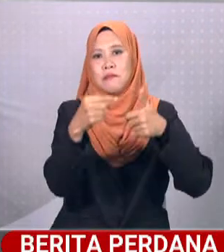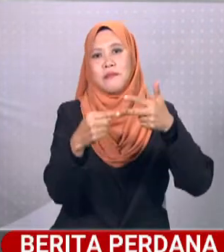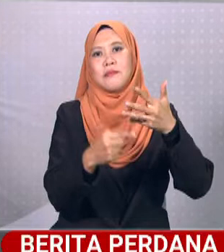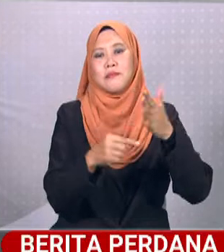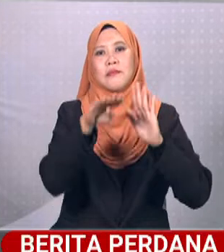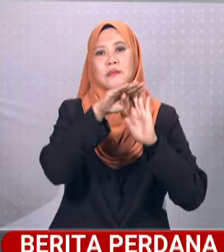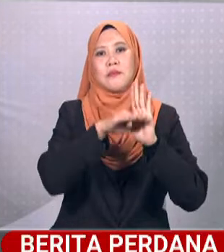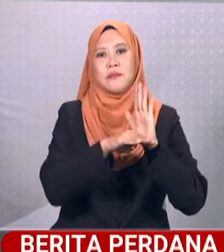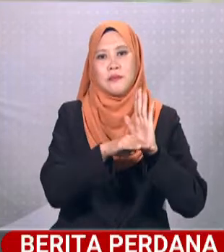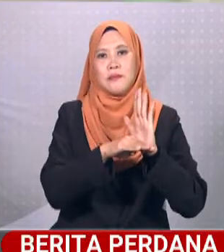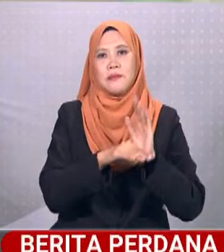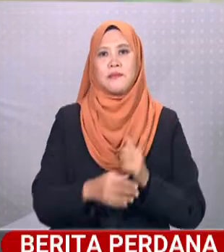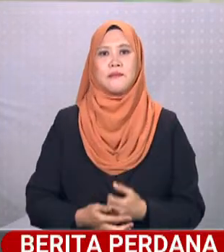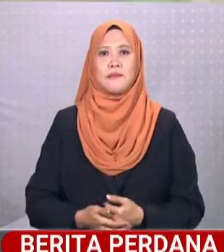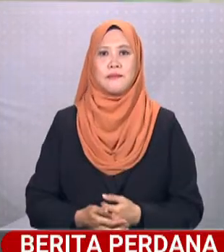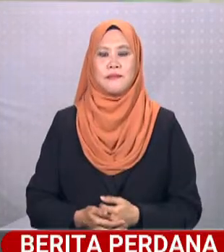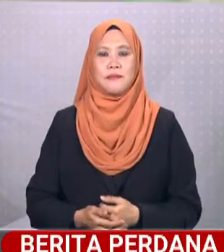berkenaan.